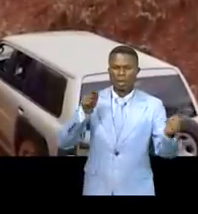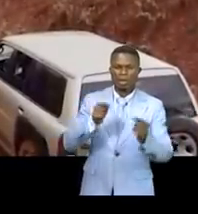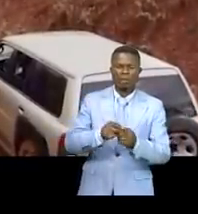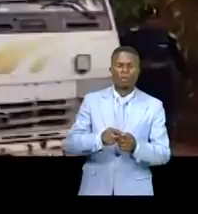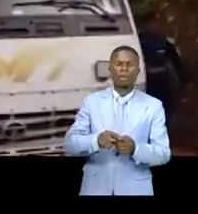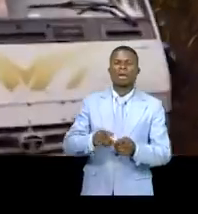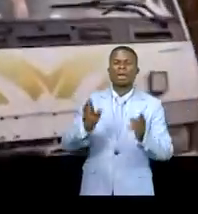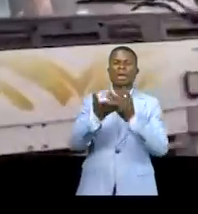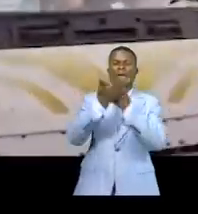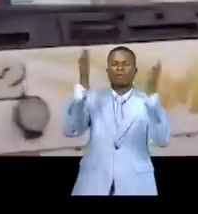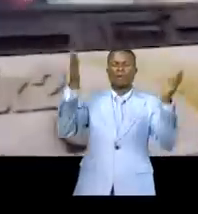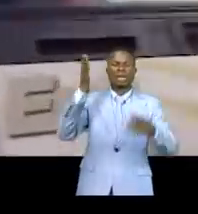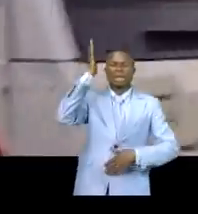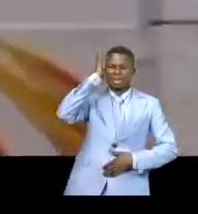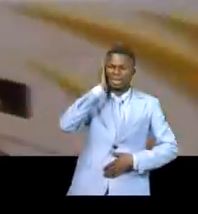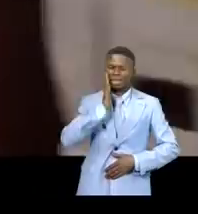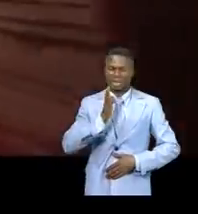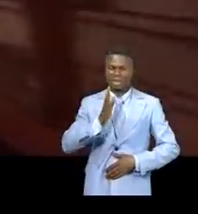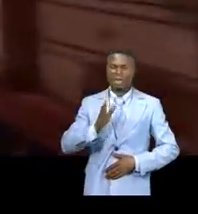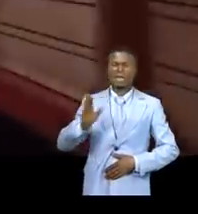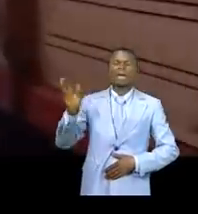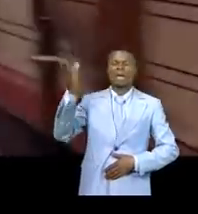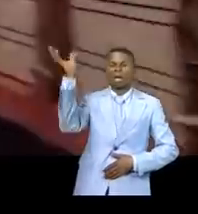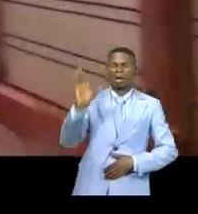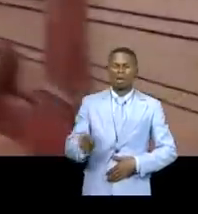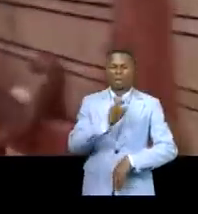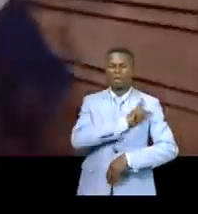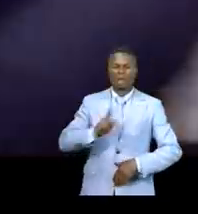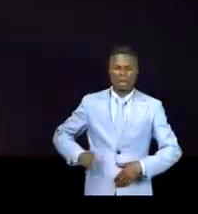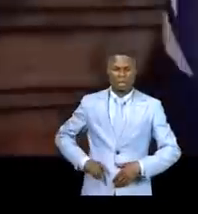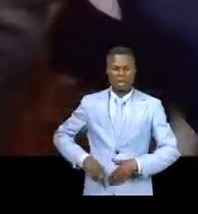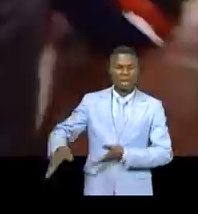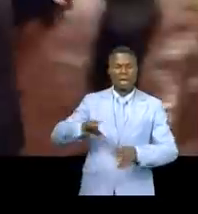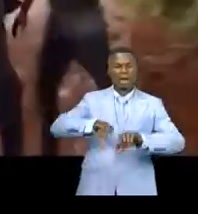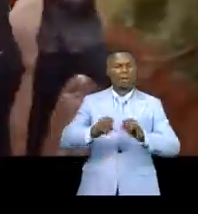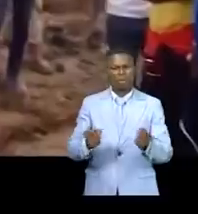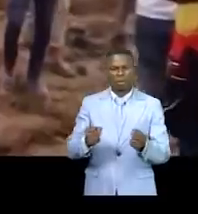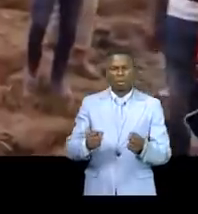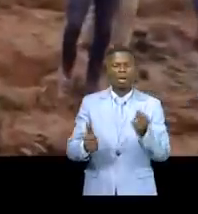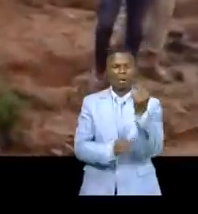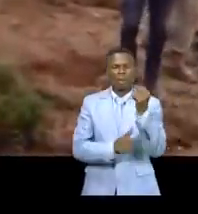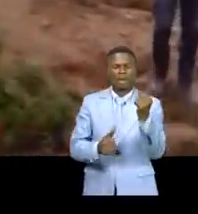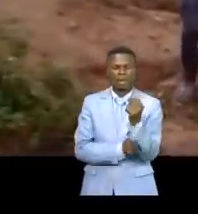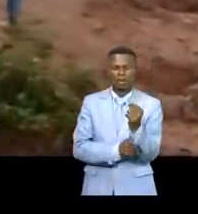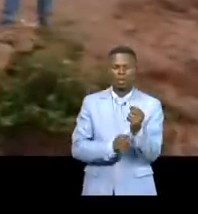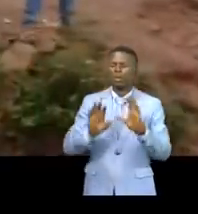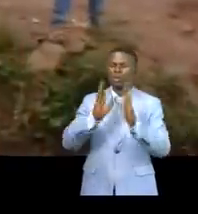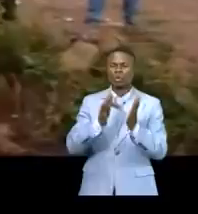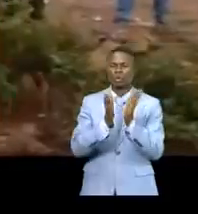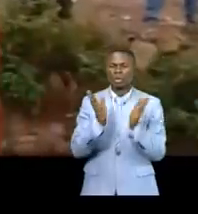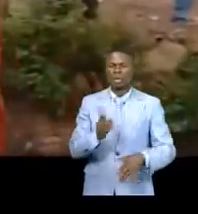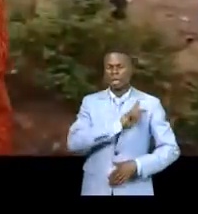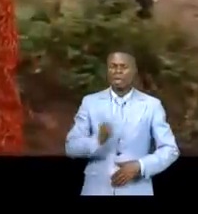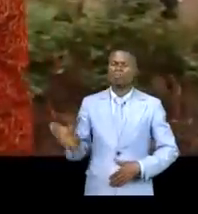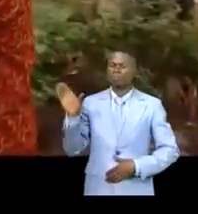de Kamba, qui se trouve dans un état de délabrement très avancé, n'empêche pas les adeptes kimbanguistes d'assister